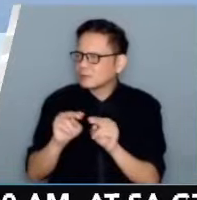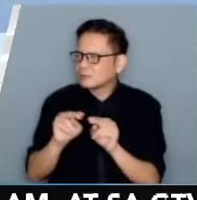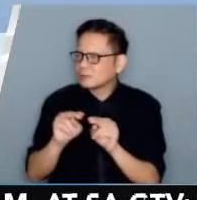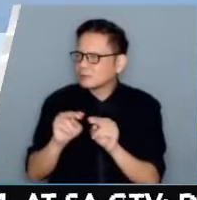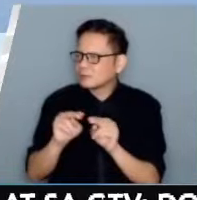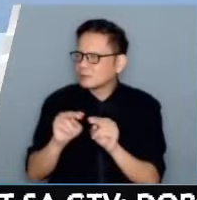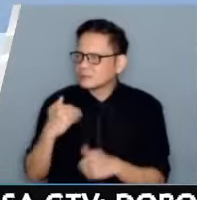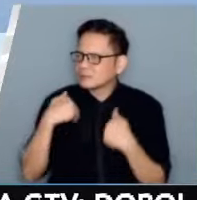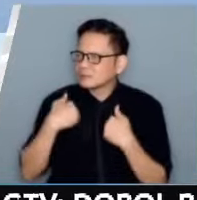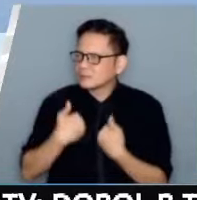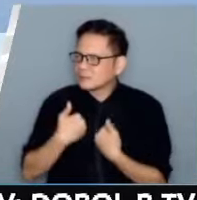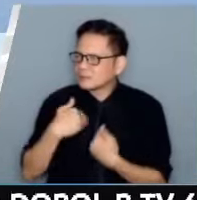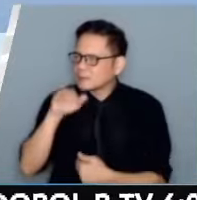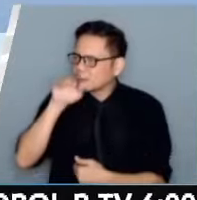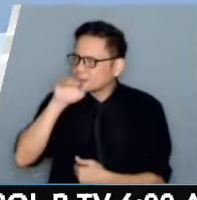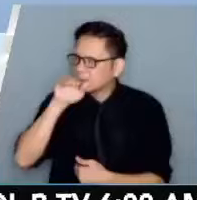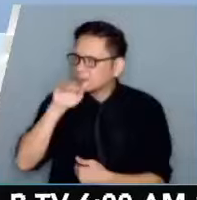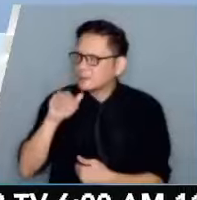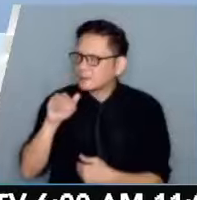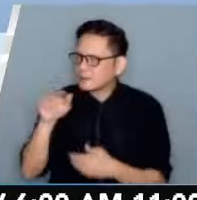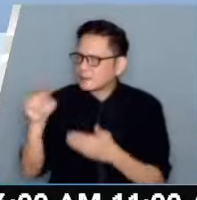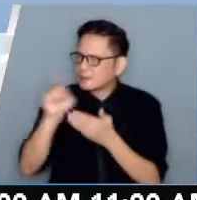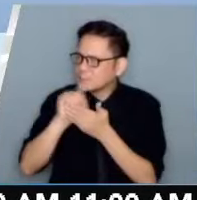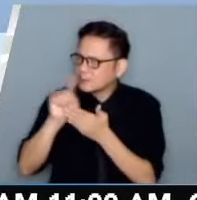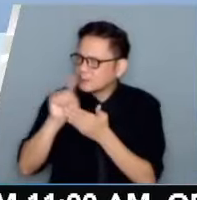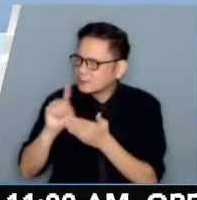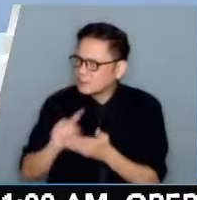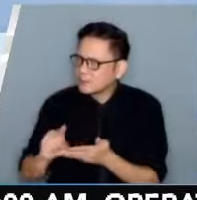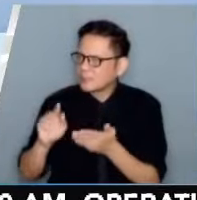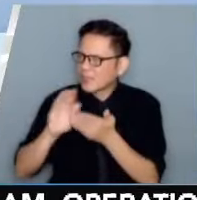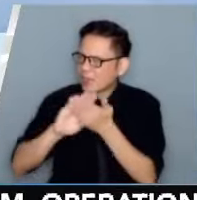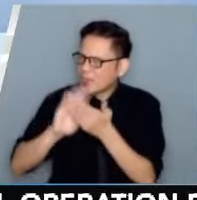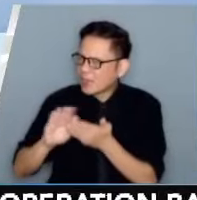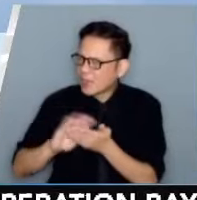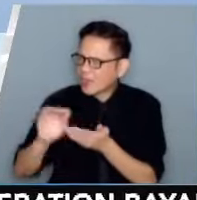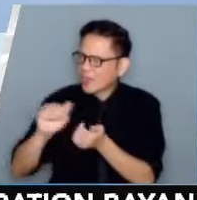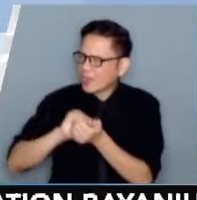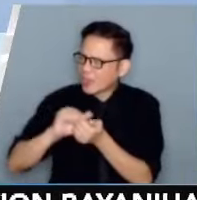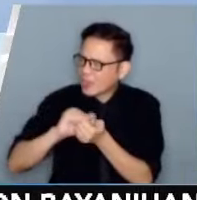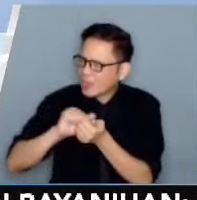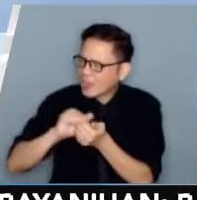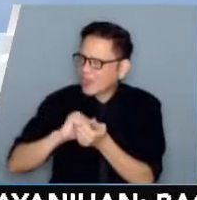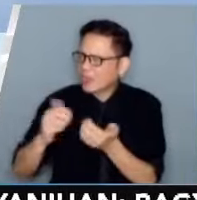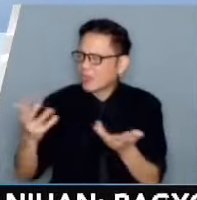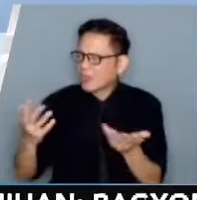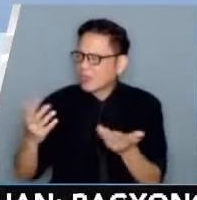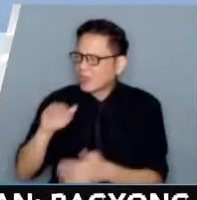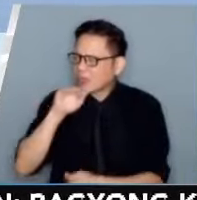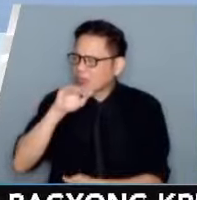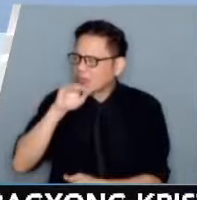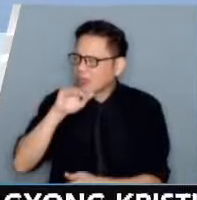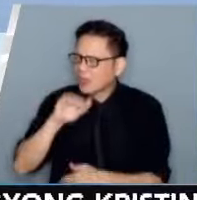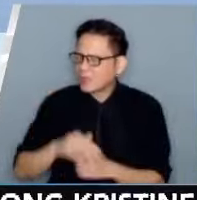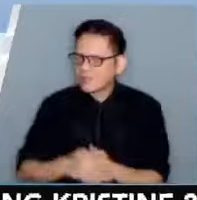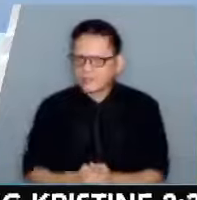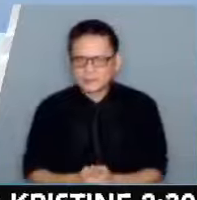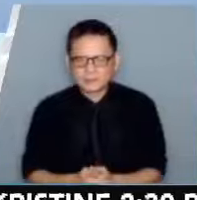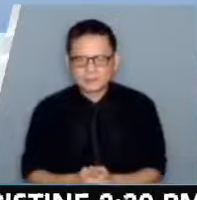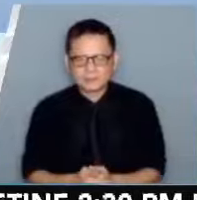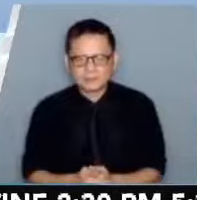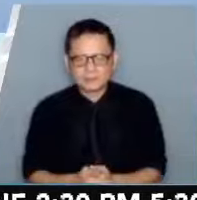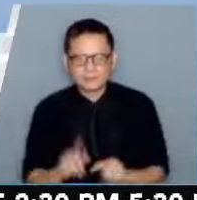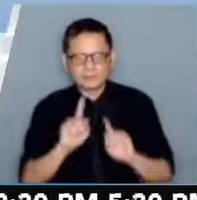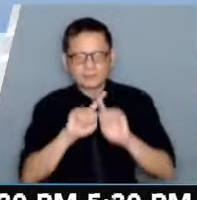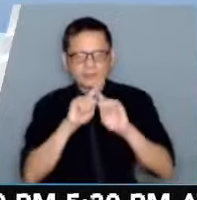Halos mag-iisang linggo maglinis, maglaba, pero dito ka nakatira. Wala kang magagawa. Nagbagal naman ang ilang truck na sumuong sa baha